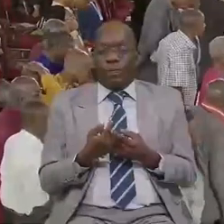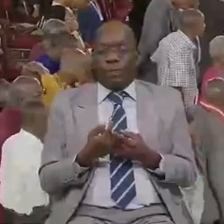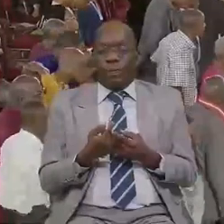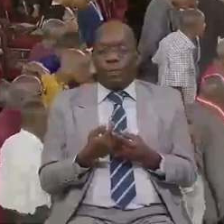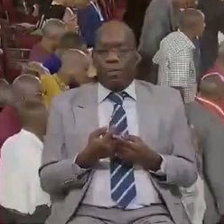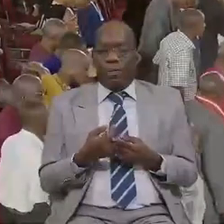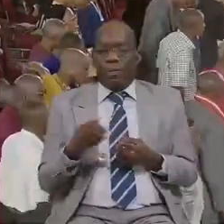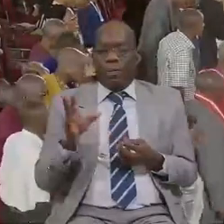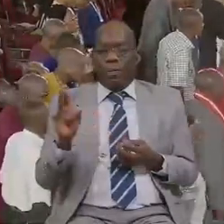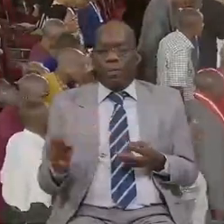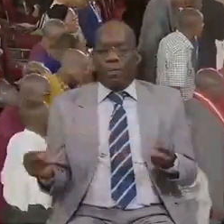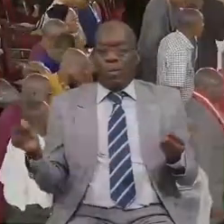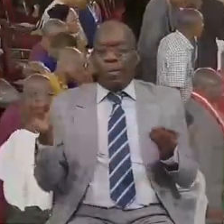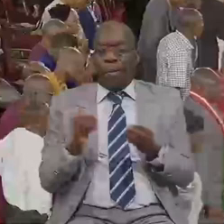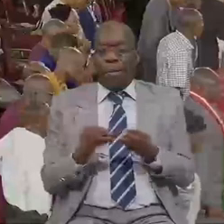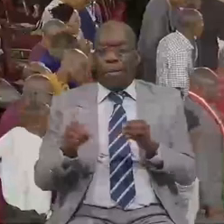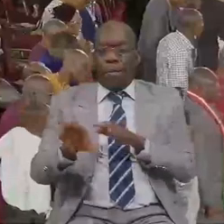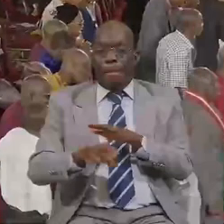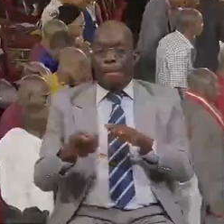n'étant plus sous le contrôle de Satan,